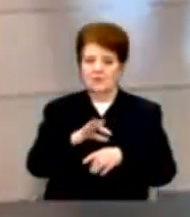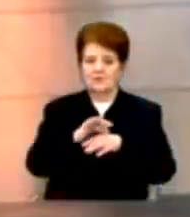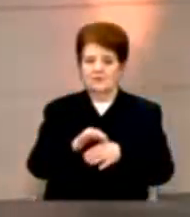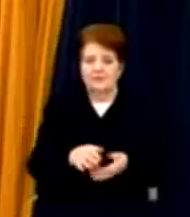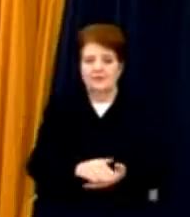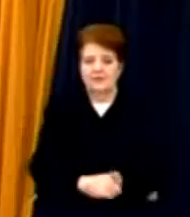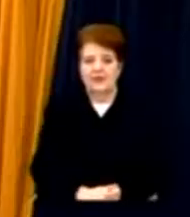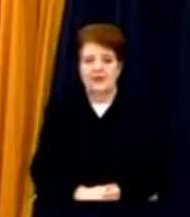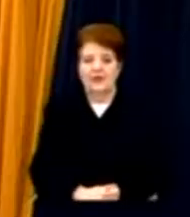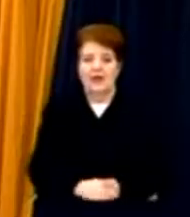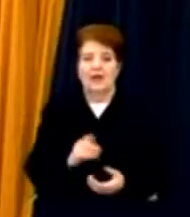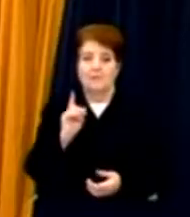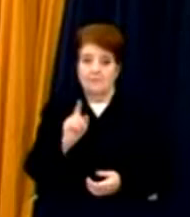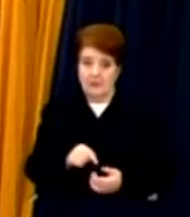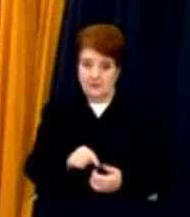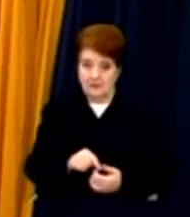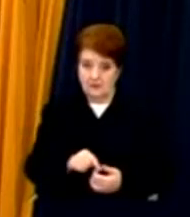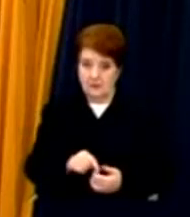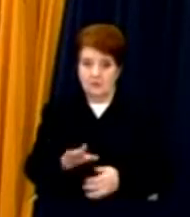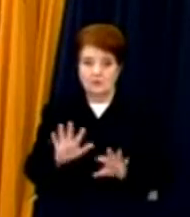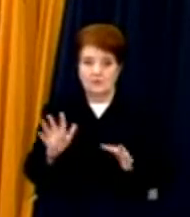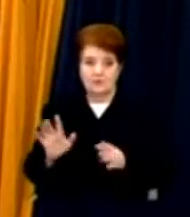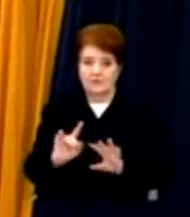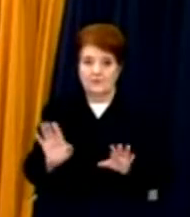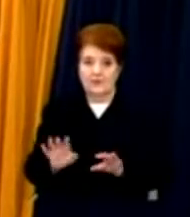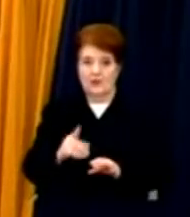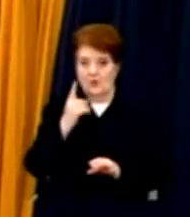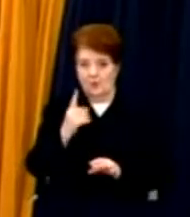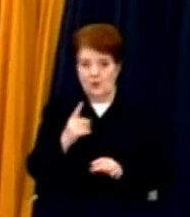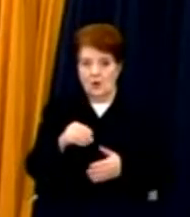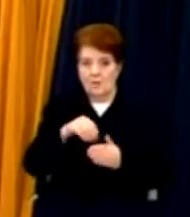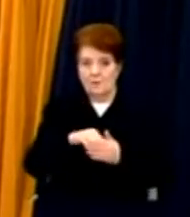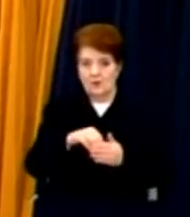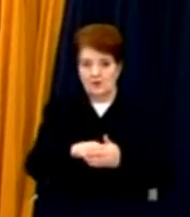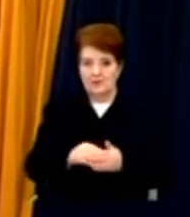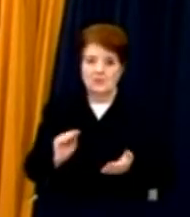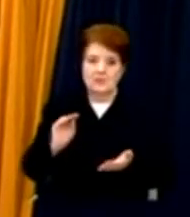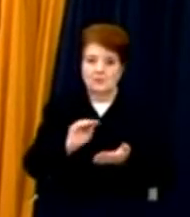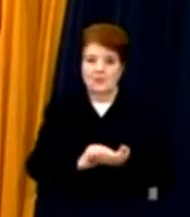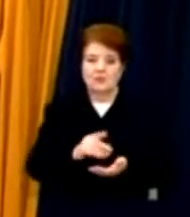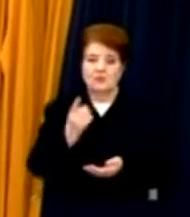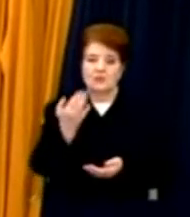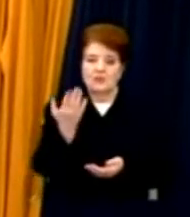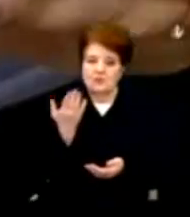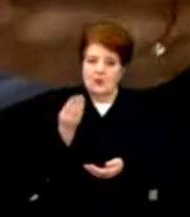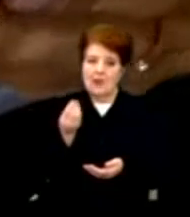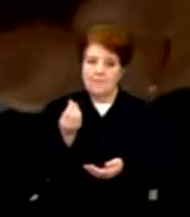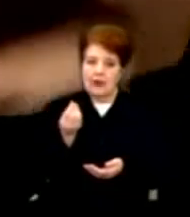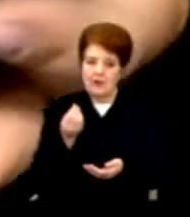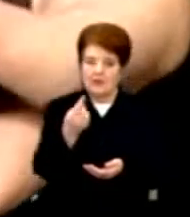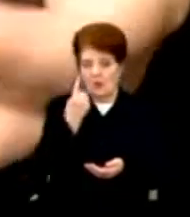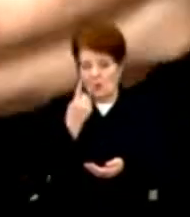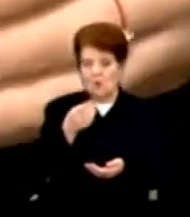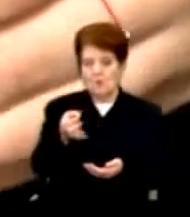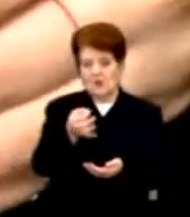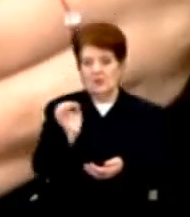despărțire. Pentru a alunga ghinionul, ori de câte ori oferind dar un portofel, e bine să pui înăuntru și niște bani, cel puțin o